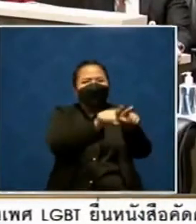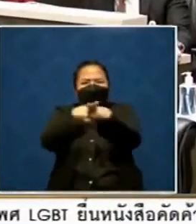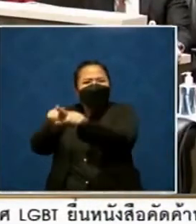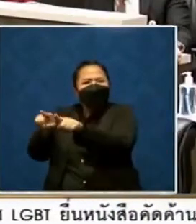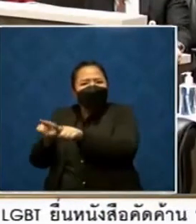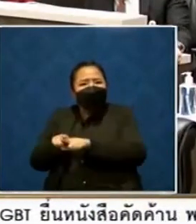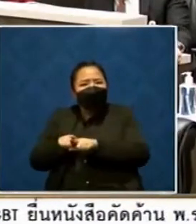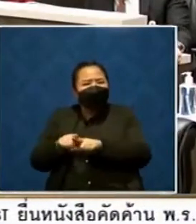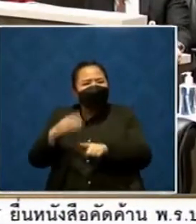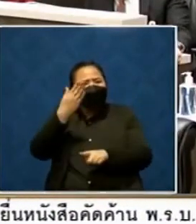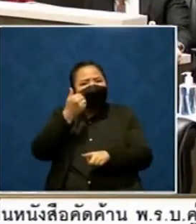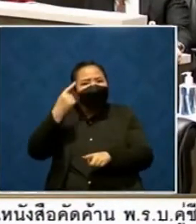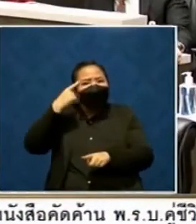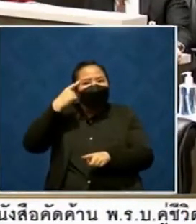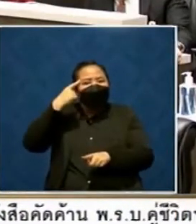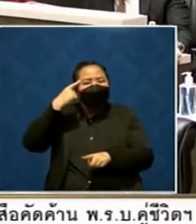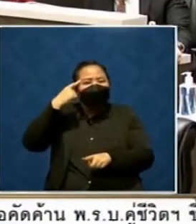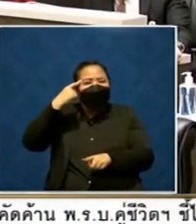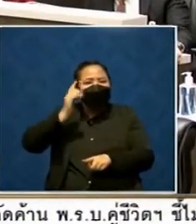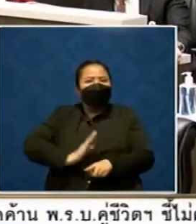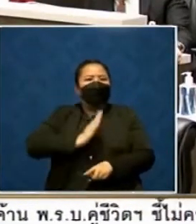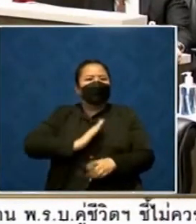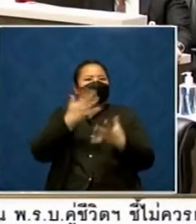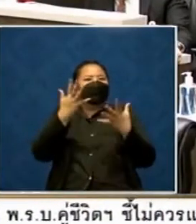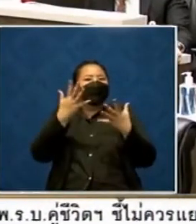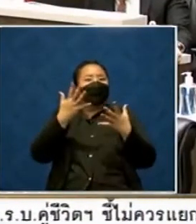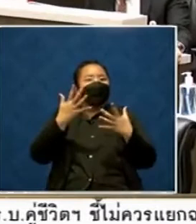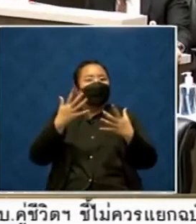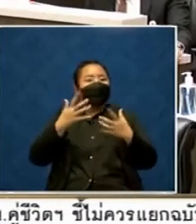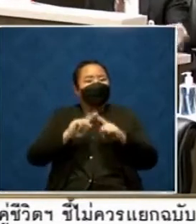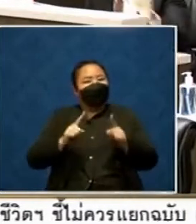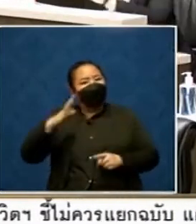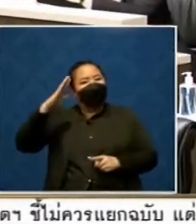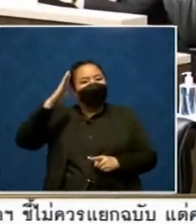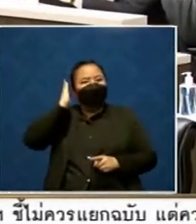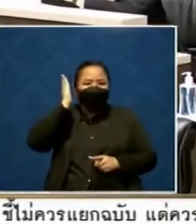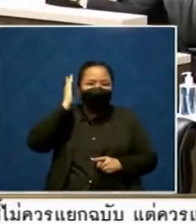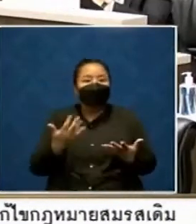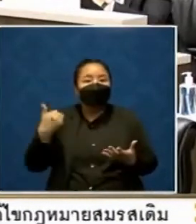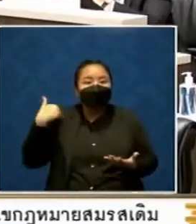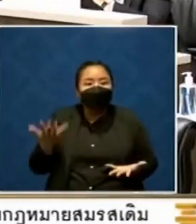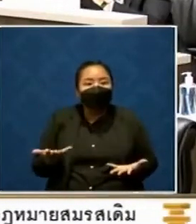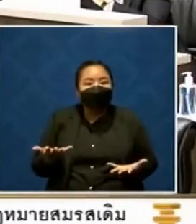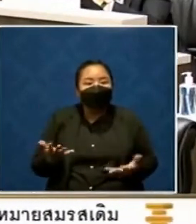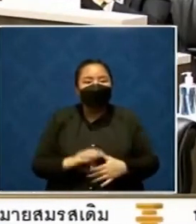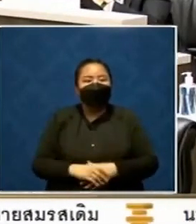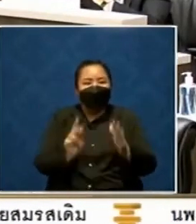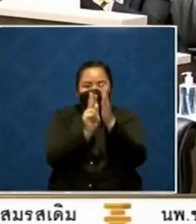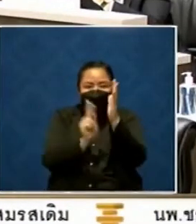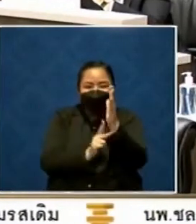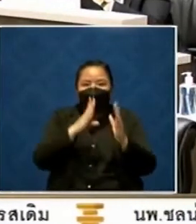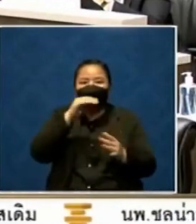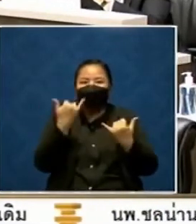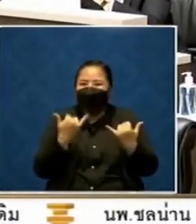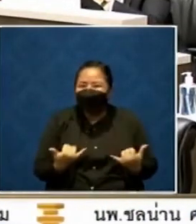พราะฉะนั้นครูก็ไม่ได้ไว้วางใจซะทีเดียวว่าคณะกรรมการจะทำงานกันอย่างราบรื่นแต่ครูรู้ว่าทุกคนมีอเจนดาอะ